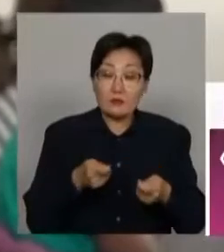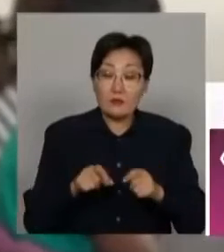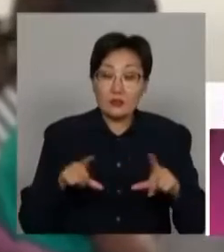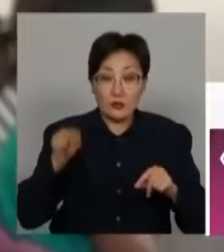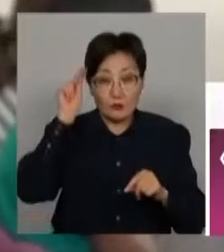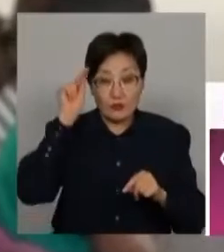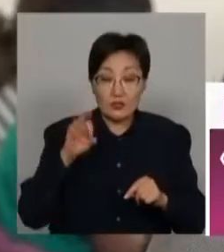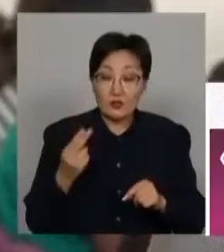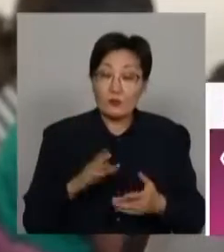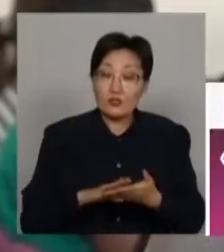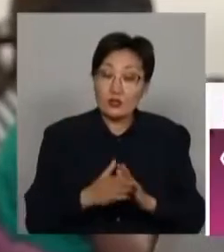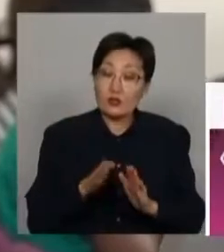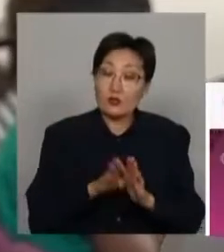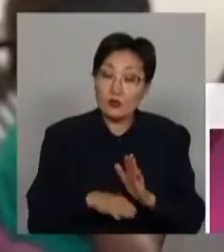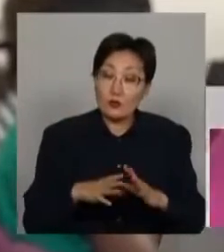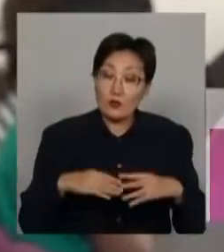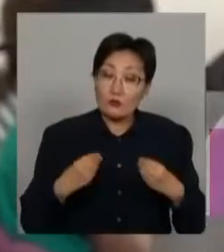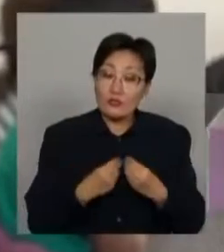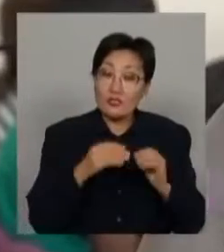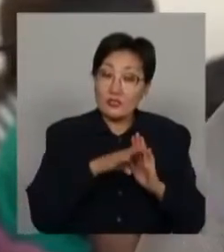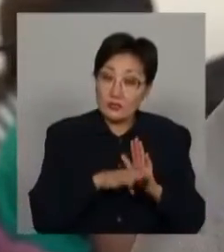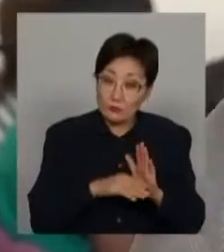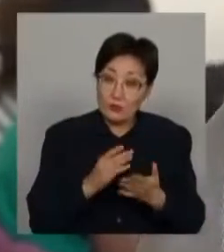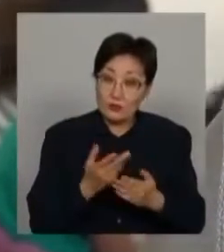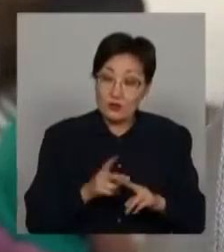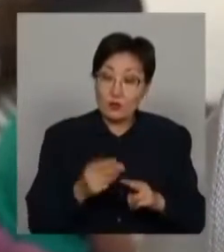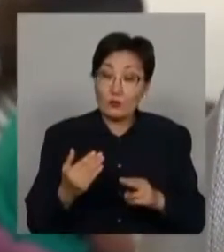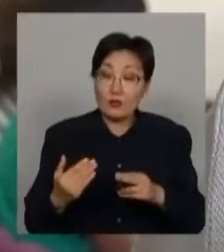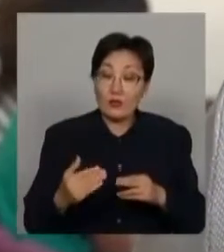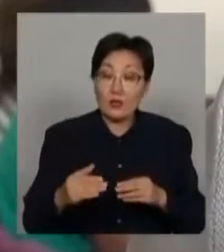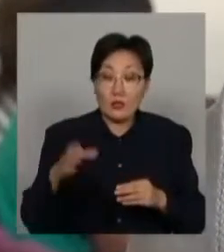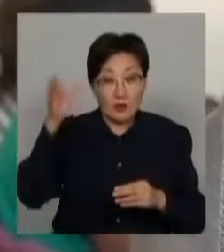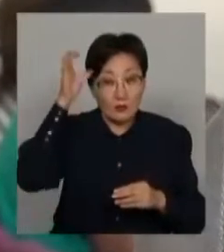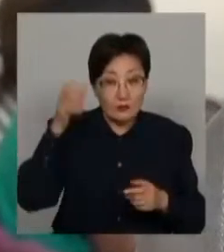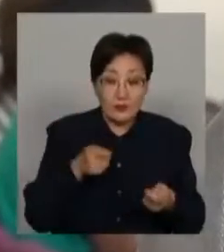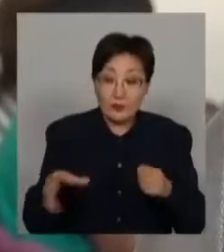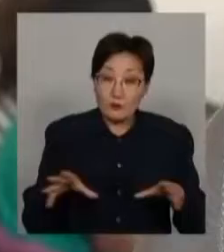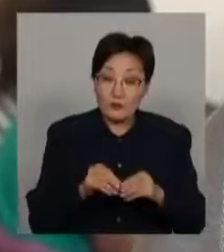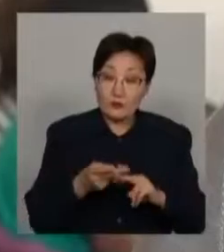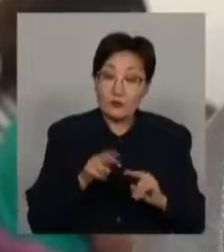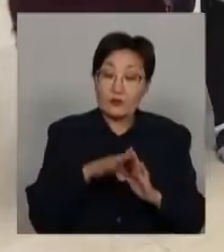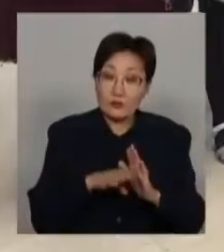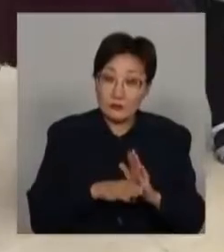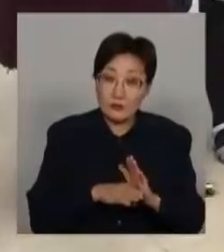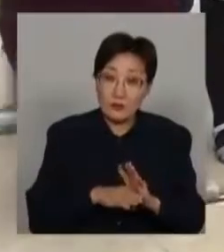осы әлеуметтік жағдай төмен отбасылардың тізімдері бар. Біз сол кісілермен бірге осы тізімдерге қарап